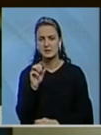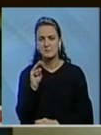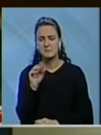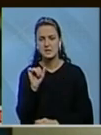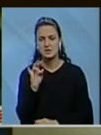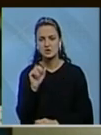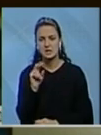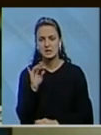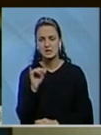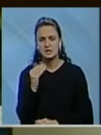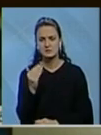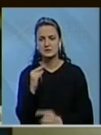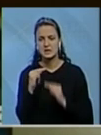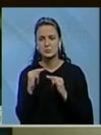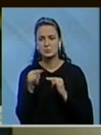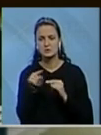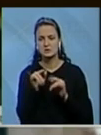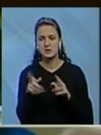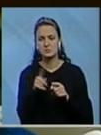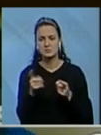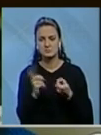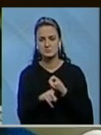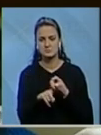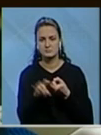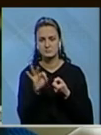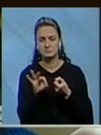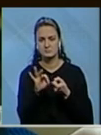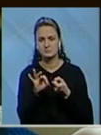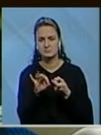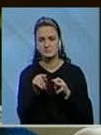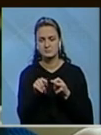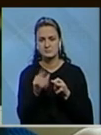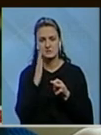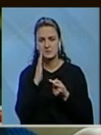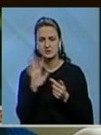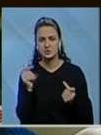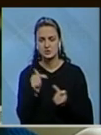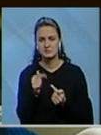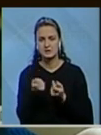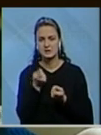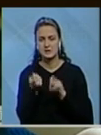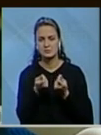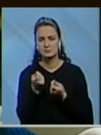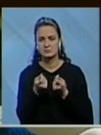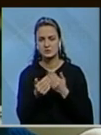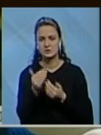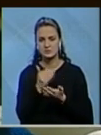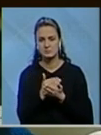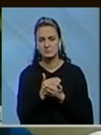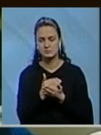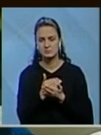დამნაშავეობაზე და მის მიერ ტერორისტული საქმიანობის მხარდაჭერაზე, რაც სიმართლეს არ შეესაბამება. დეტალური გაანალიზების შედეგად